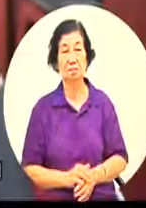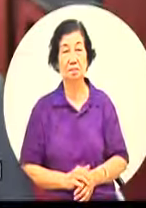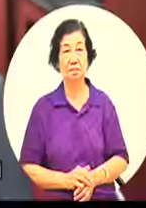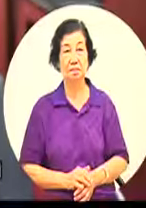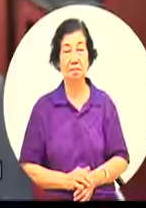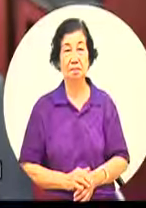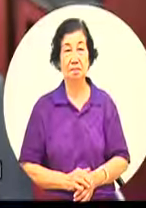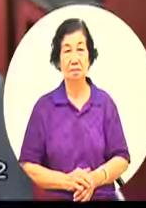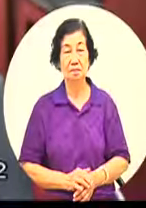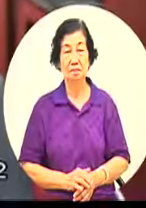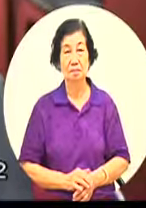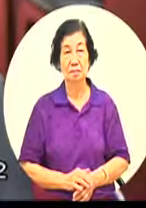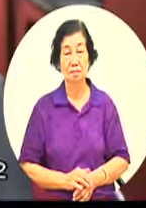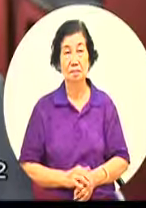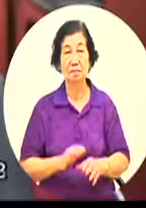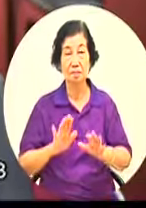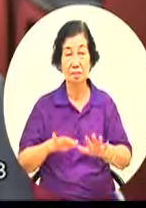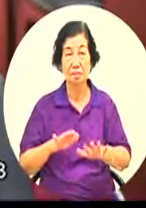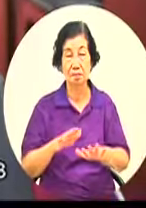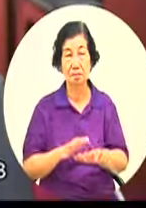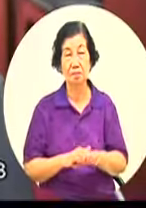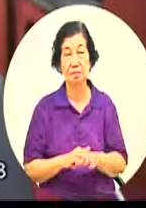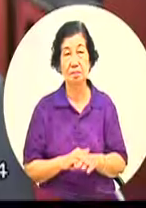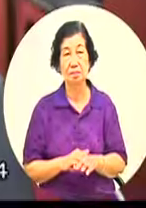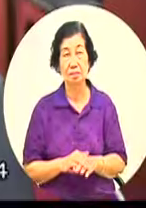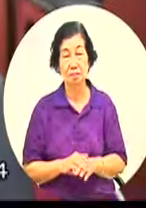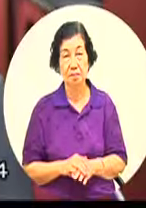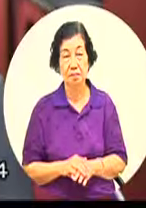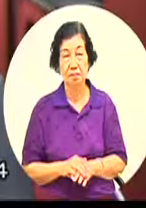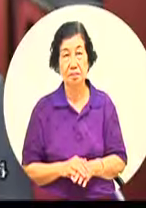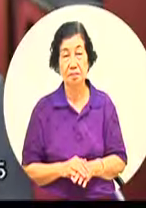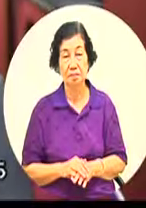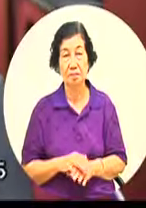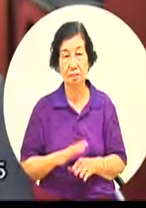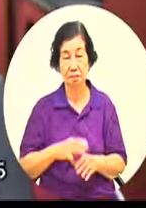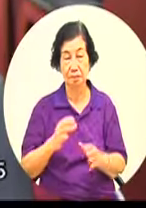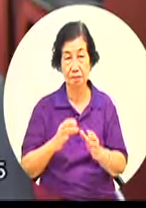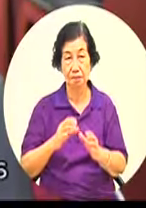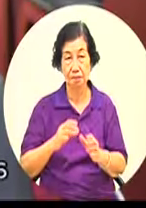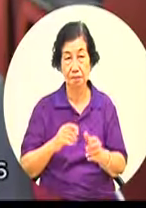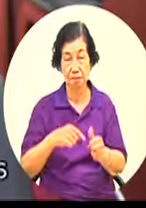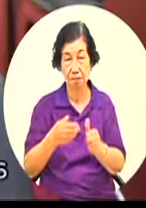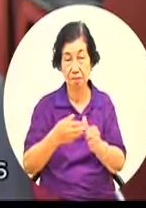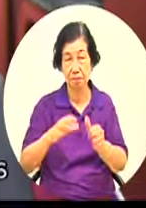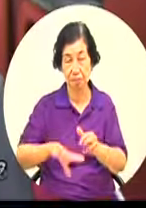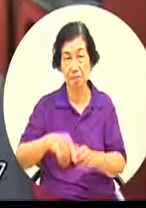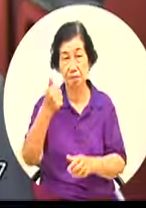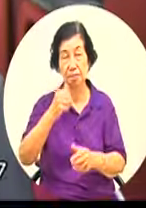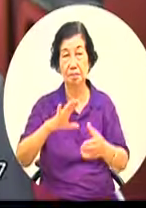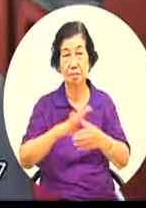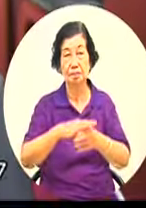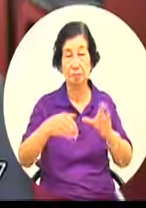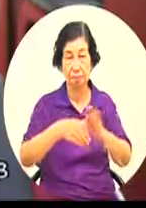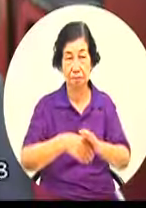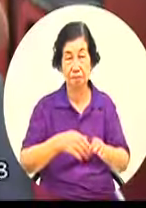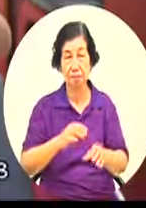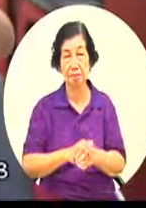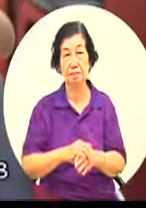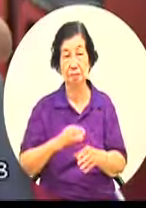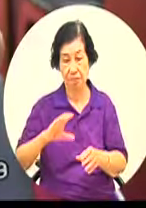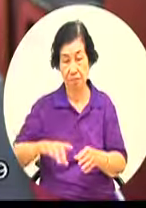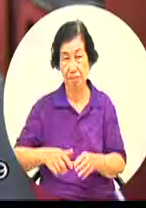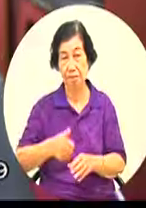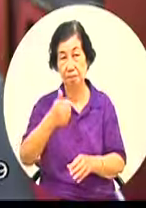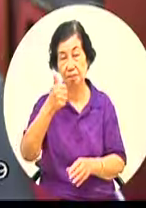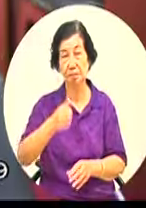些，花一些时间铺陈？我要局长范局长也好，或者是我们文化局的局长也